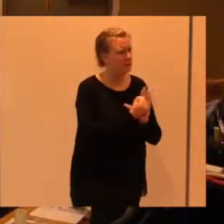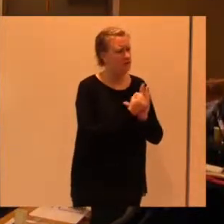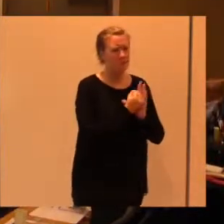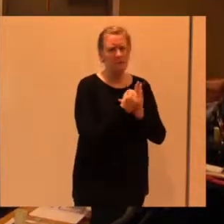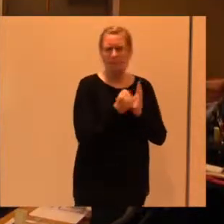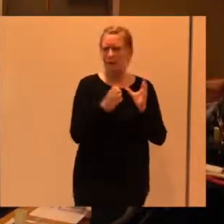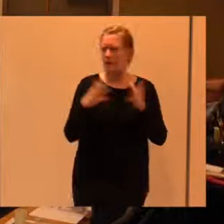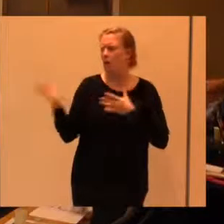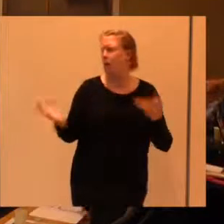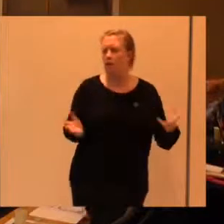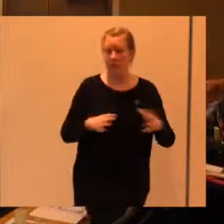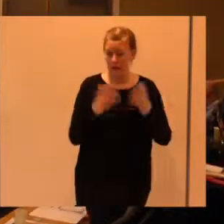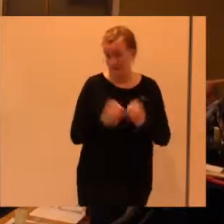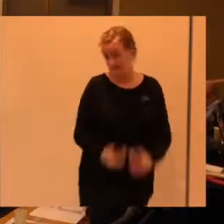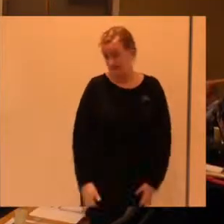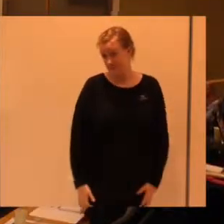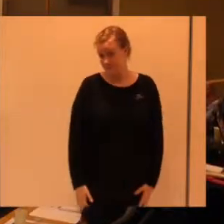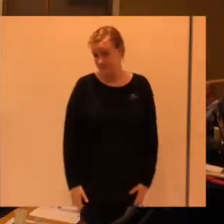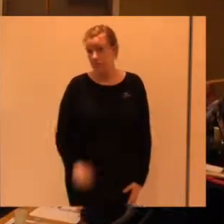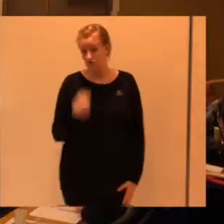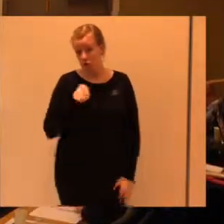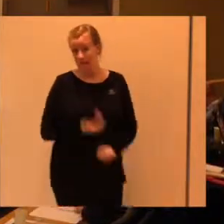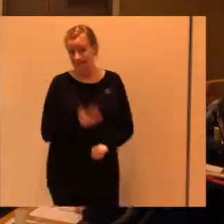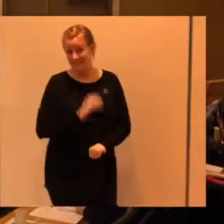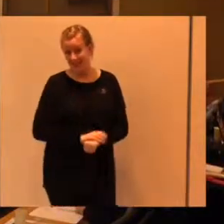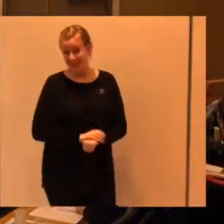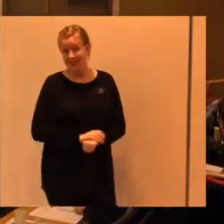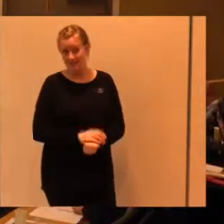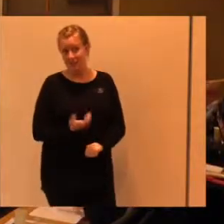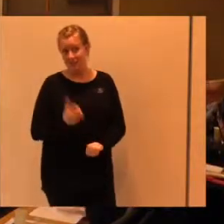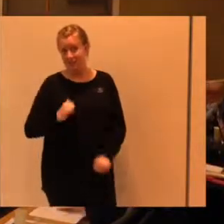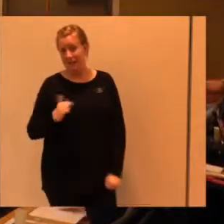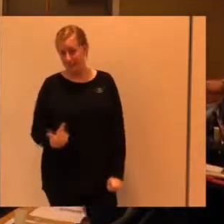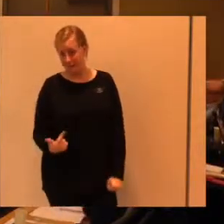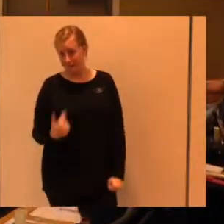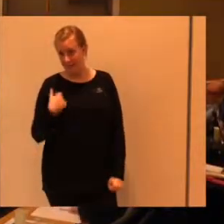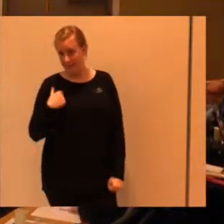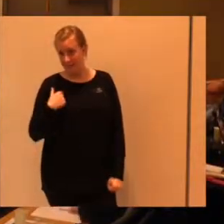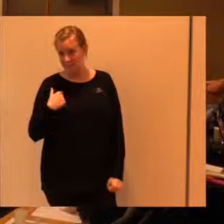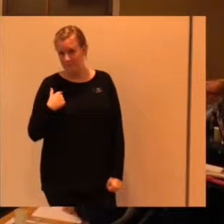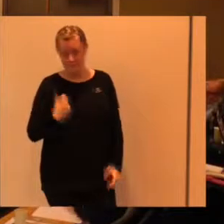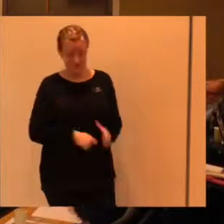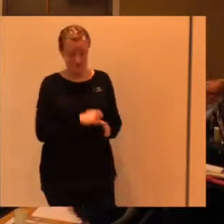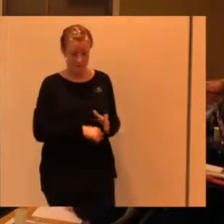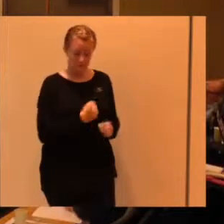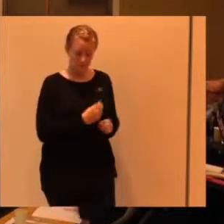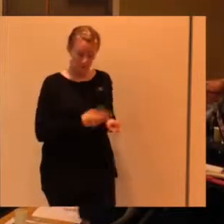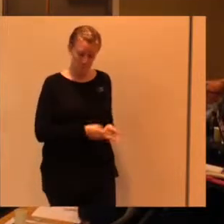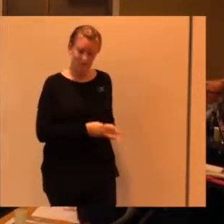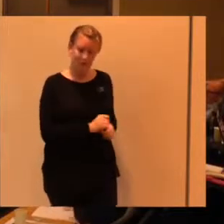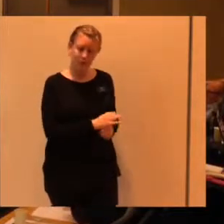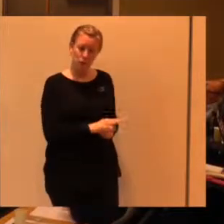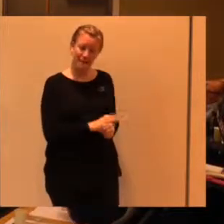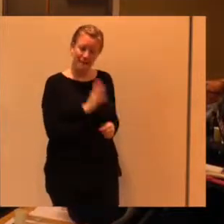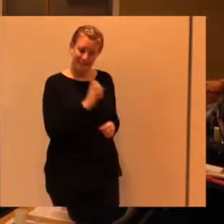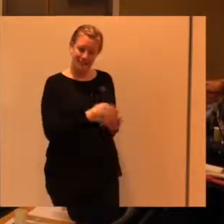håller på och sådär. Så jag är expert på tillgänglighet och har jobbat med det sen början på 1990-talet, innan